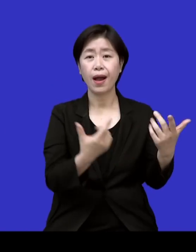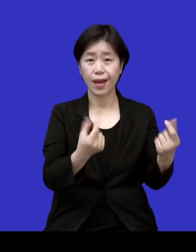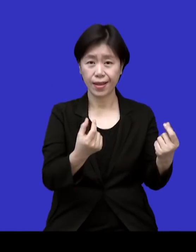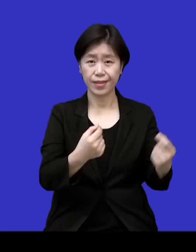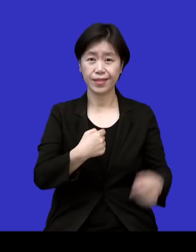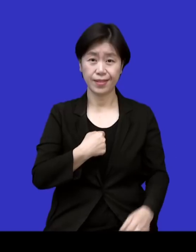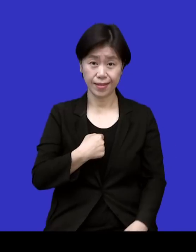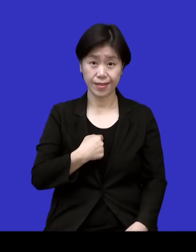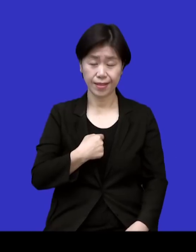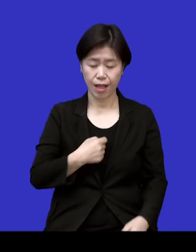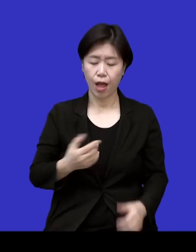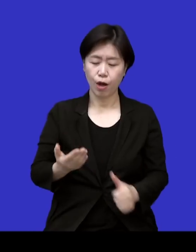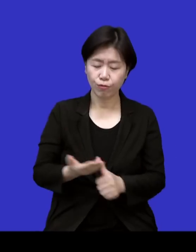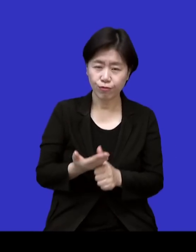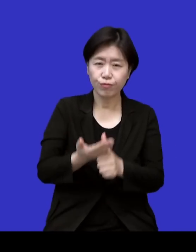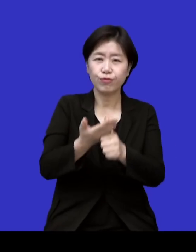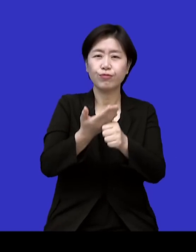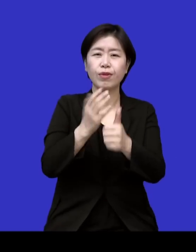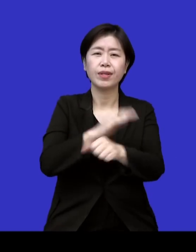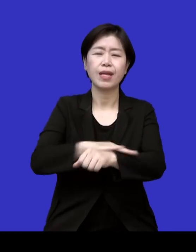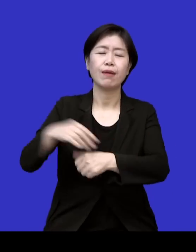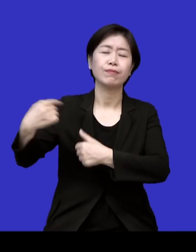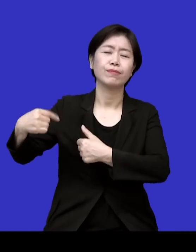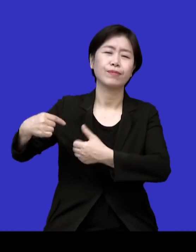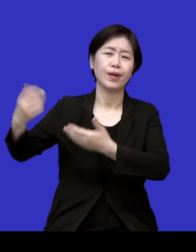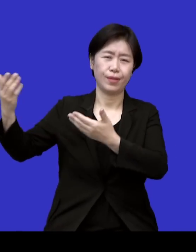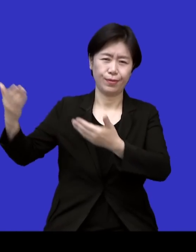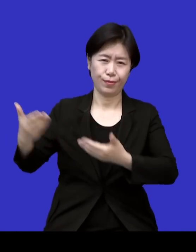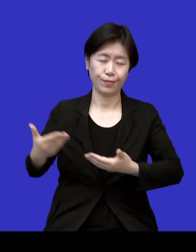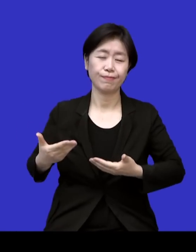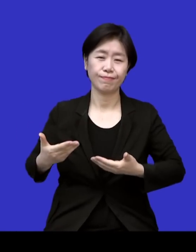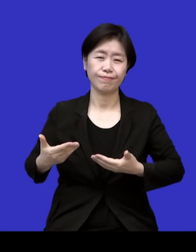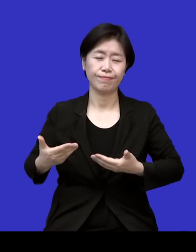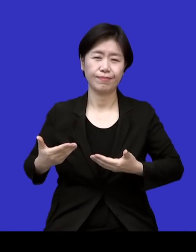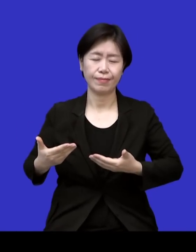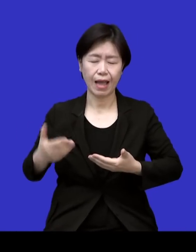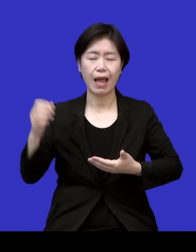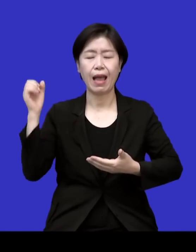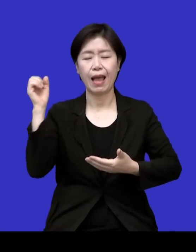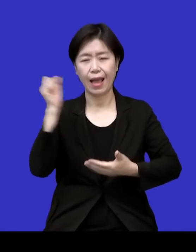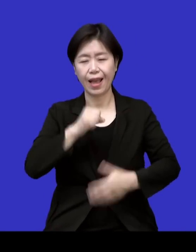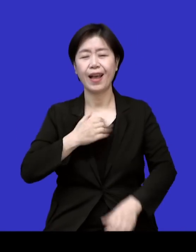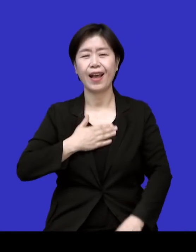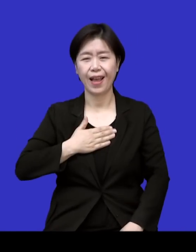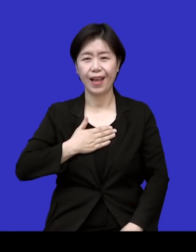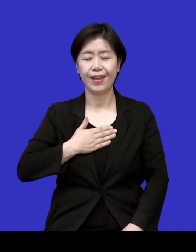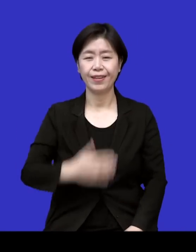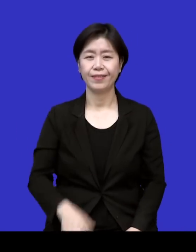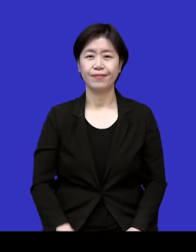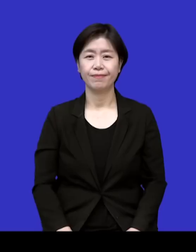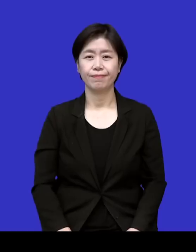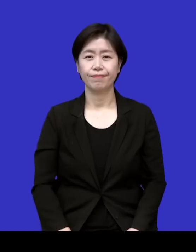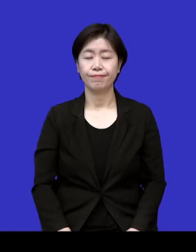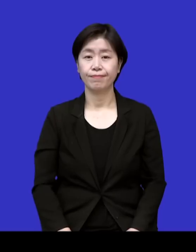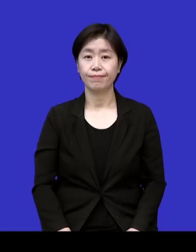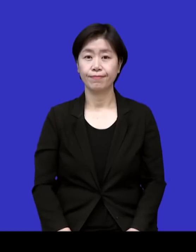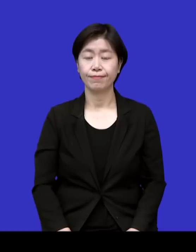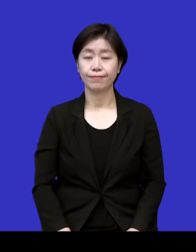이렇게 먹이시고 입히시고 가르치시고 키우셨구나 그런 생각이 많이 들었어요.